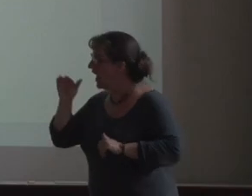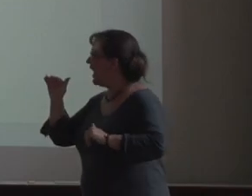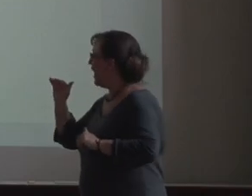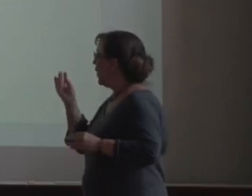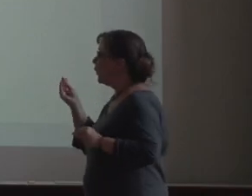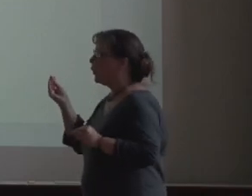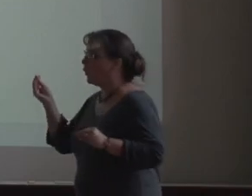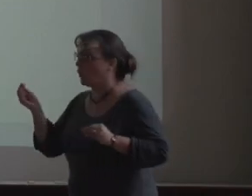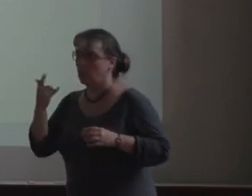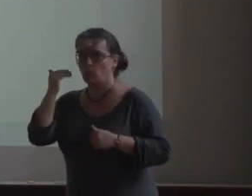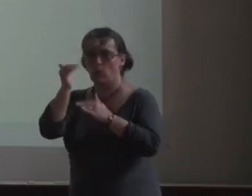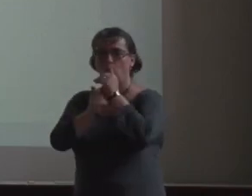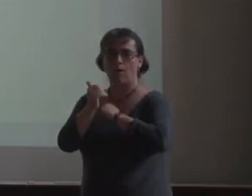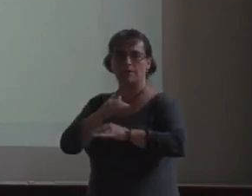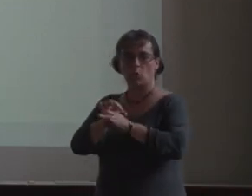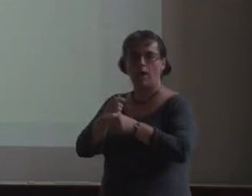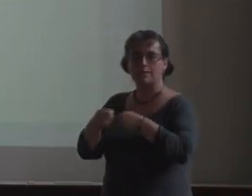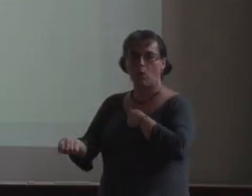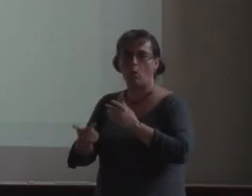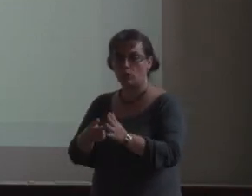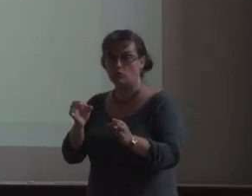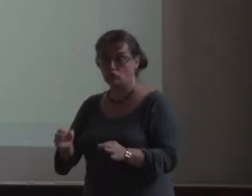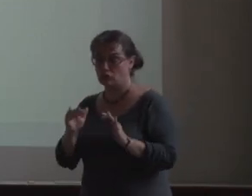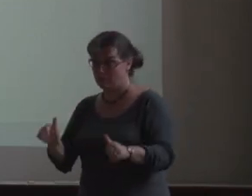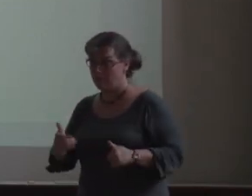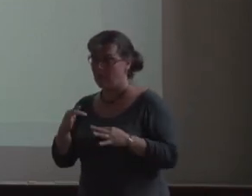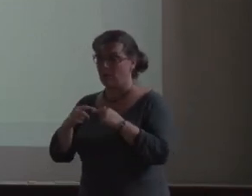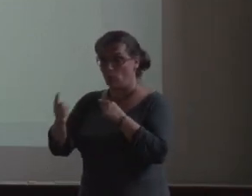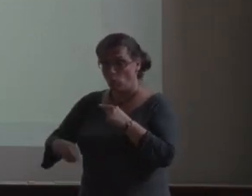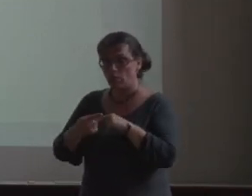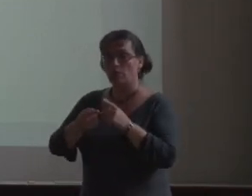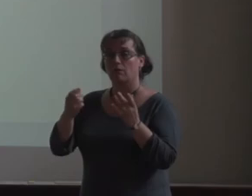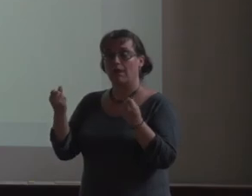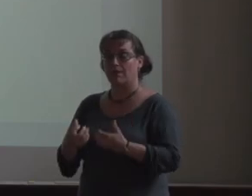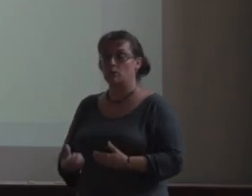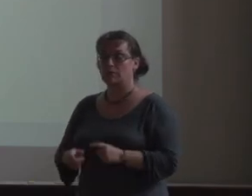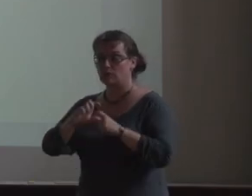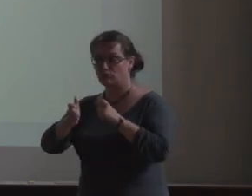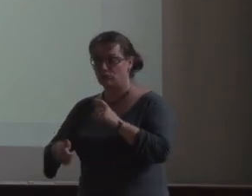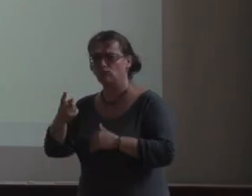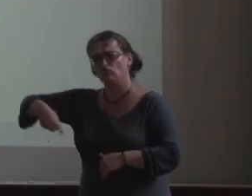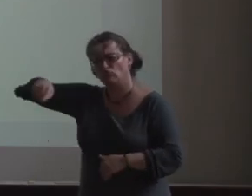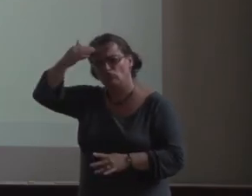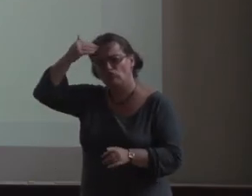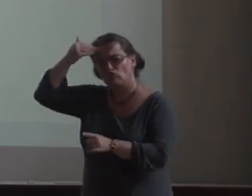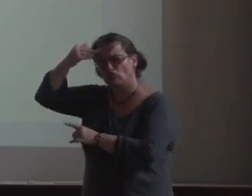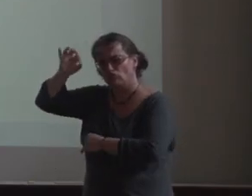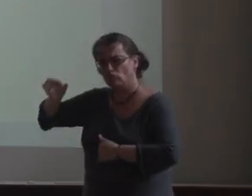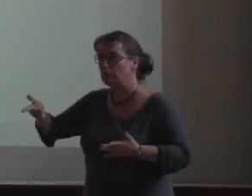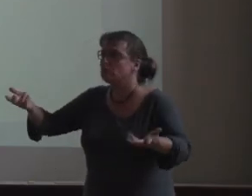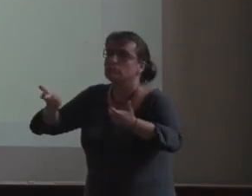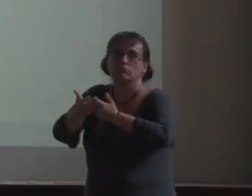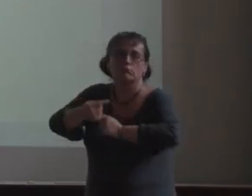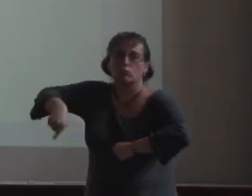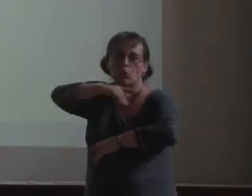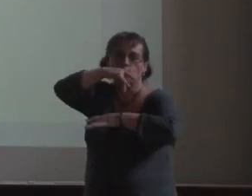la programmation asynchrone en Async IO, mais avec les boucles événementielles. Tout le monde l'utilise, ne serait-ce que quasiment tout le monde fait un